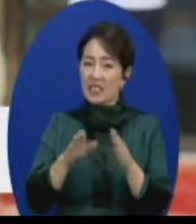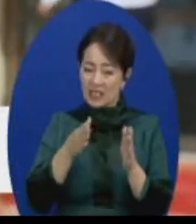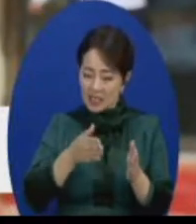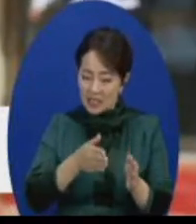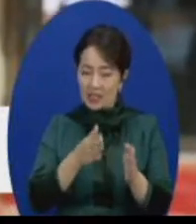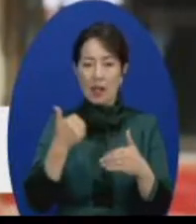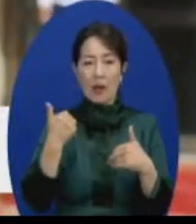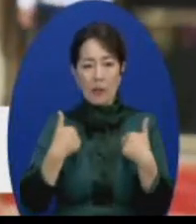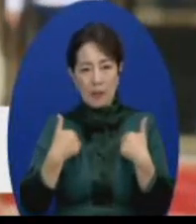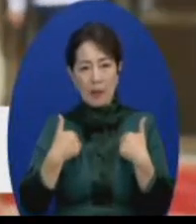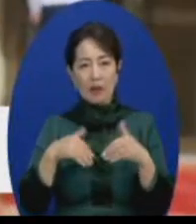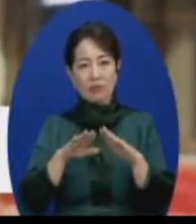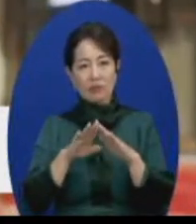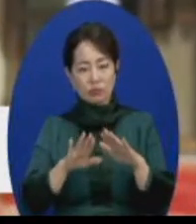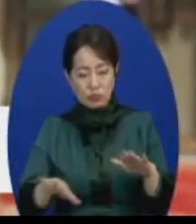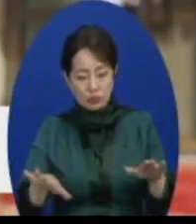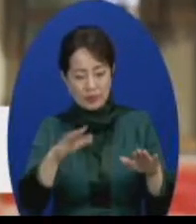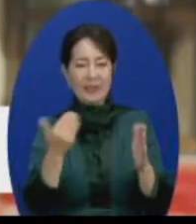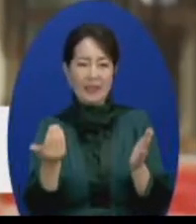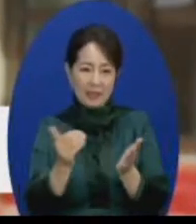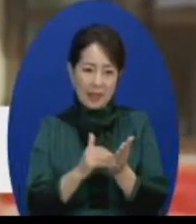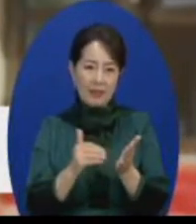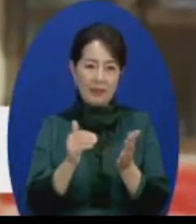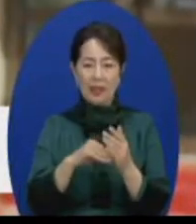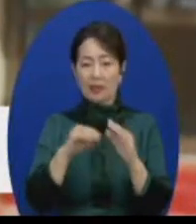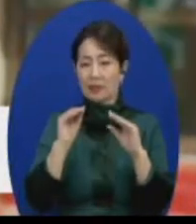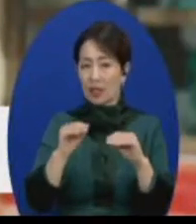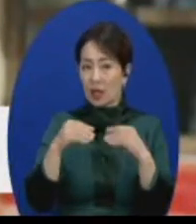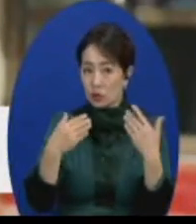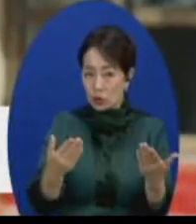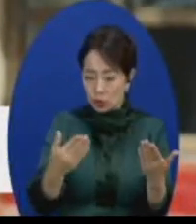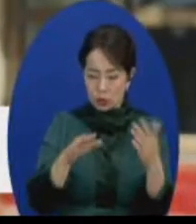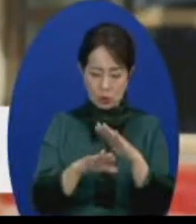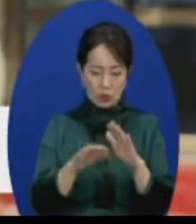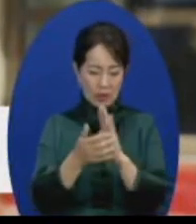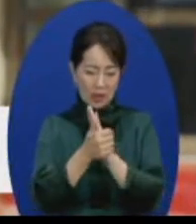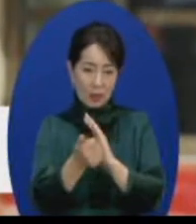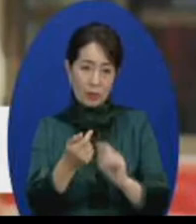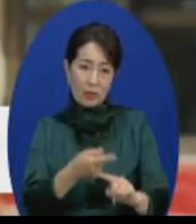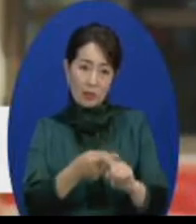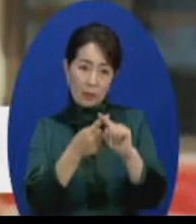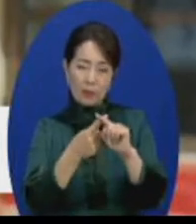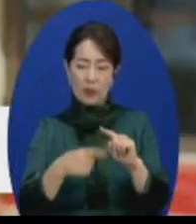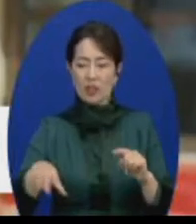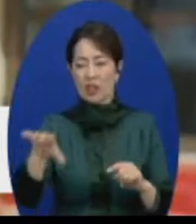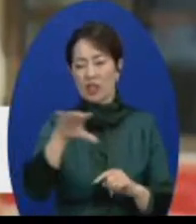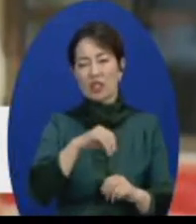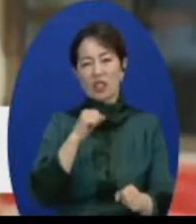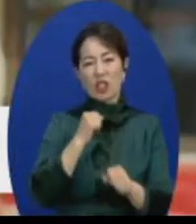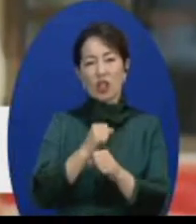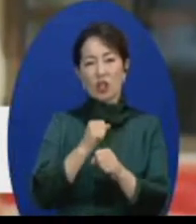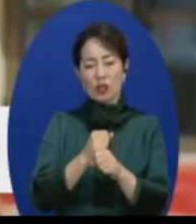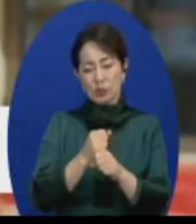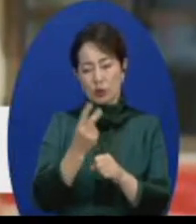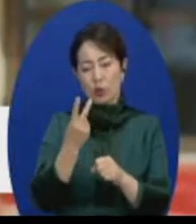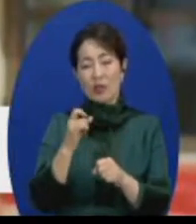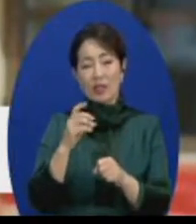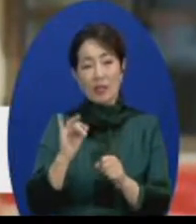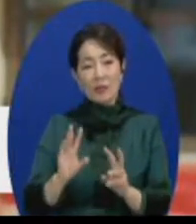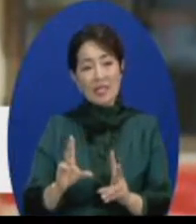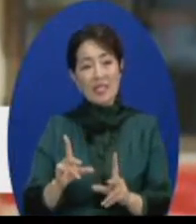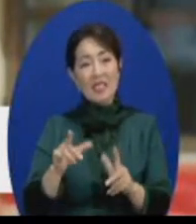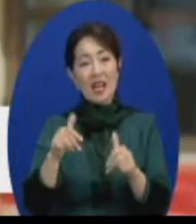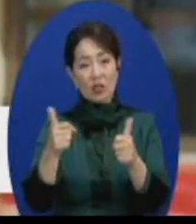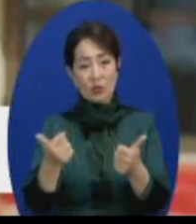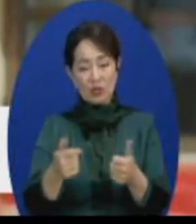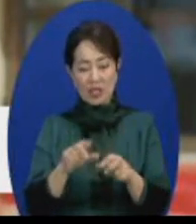одоо багш сургууль хөгжүүлэгчдээ одоо давтан сургах, эднэрийнхэн чатурыг нэмэгдүүлэх, за эднэрийнхэн хөдөлмөрийн өндөмжийг сайжруулах, нийгмийн